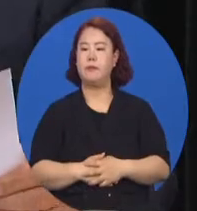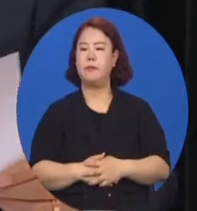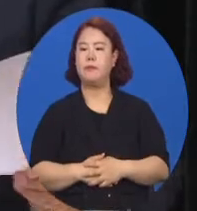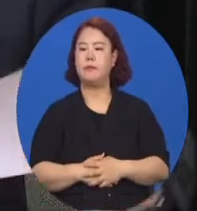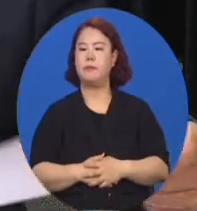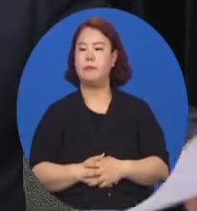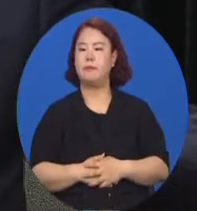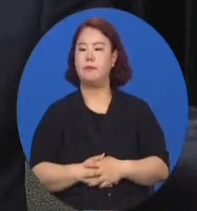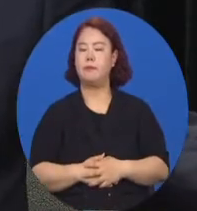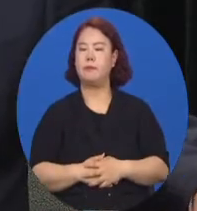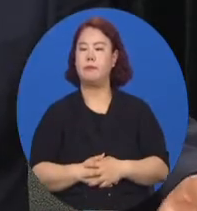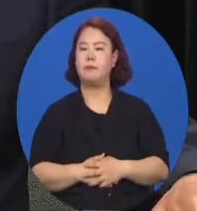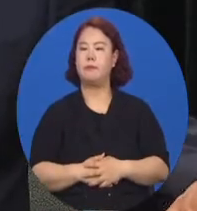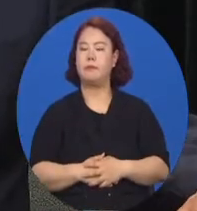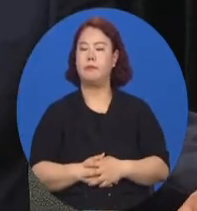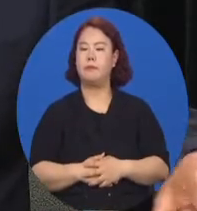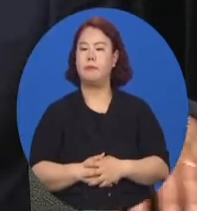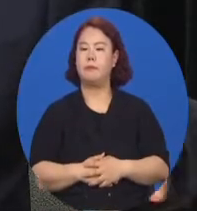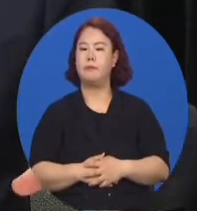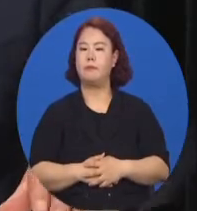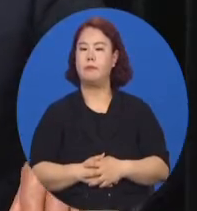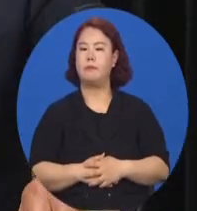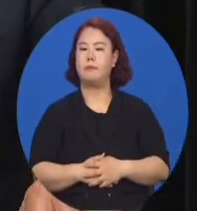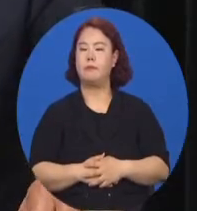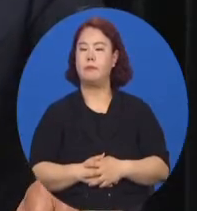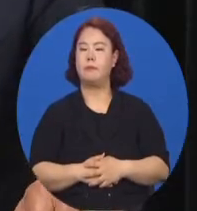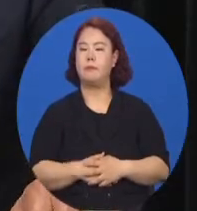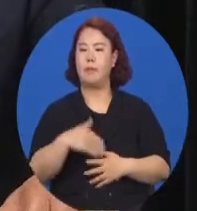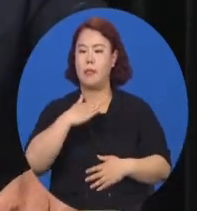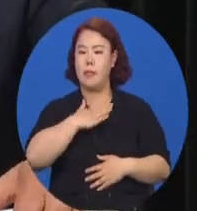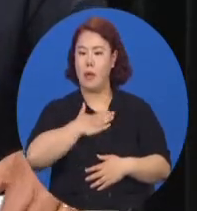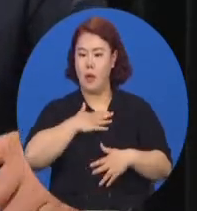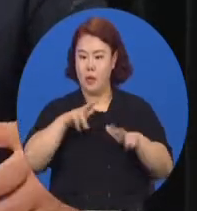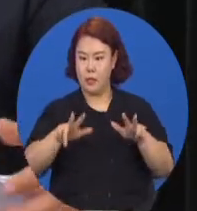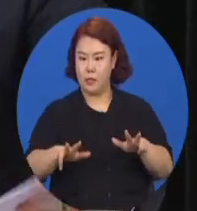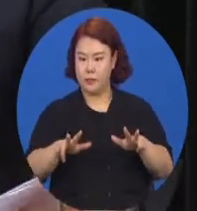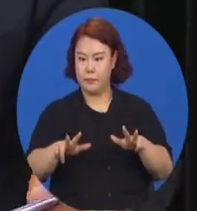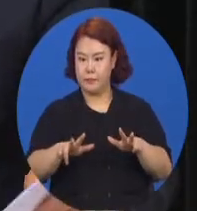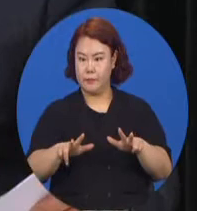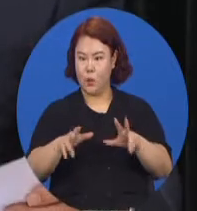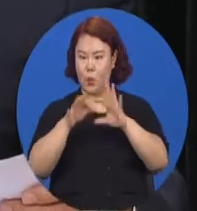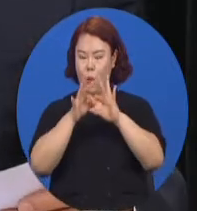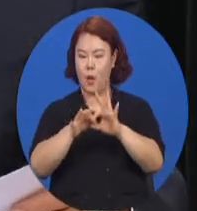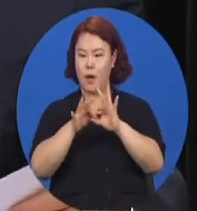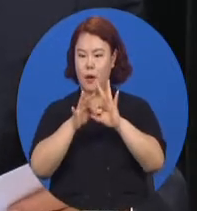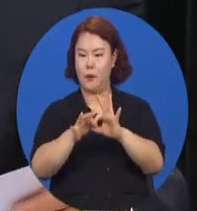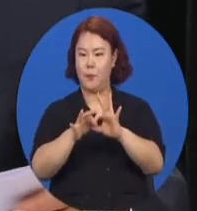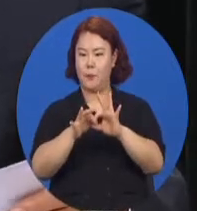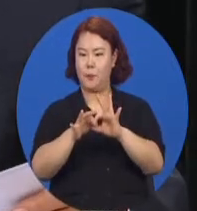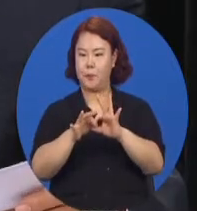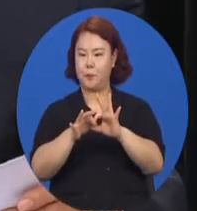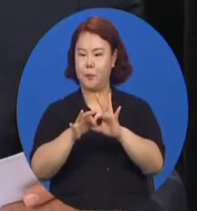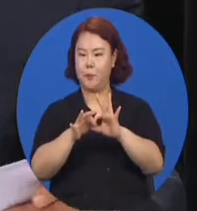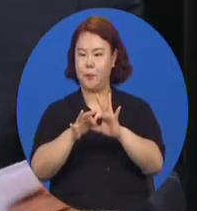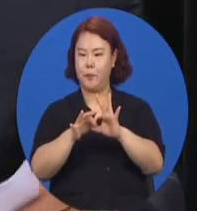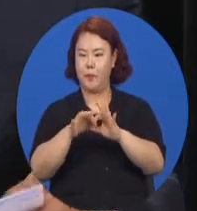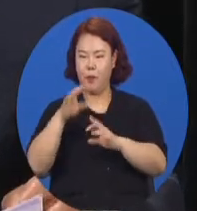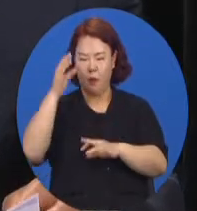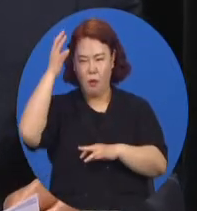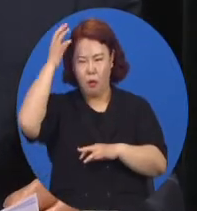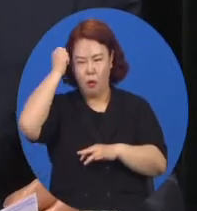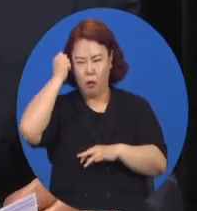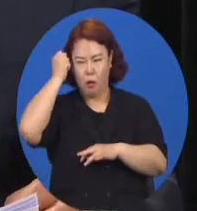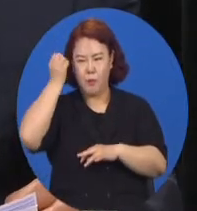네, 김광기 후보의 답변 듣겠습니다. 제가 지금 그 관련해가지고 그 기억을 잘